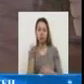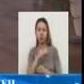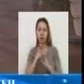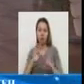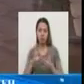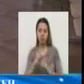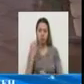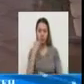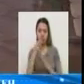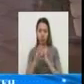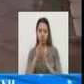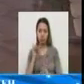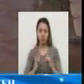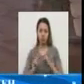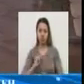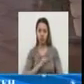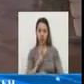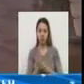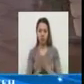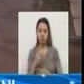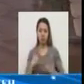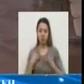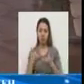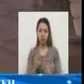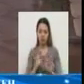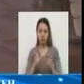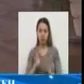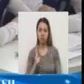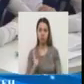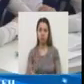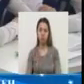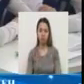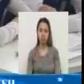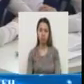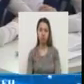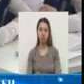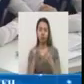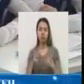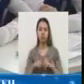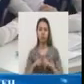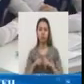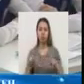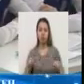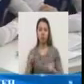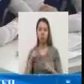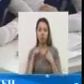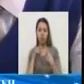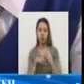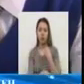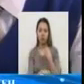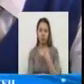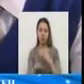жеткізсек, олар өз кезегінде педагогикалық қызметкерлерге жеткізетін болады. Бүгіндер мектептерде сыбайлас жемқорлыққа қарсы